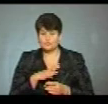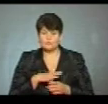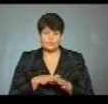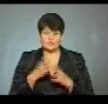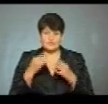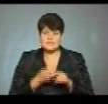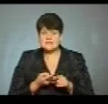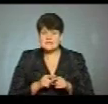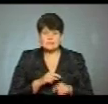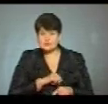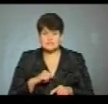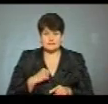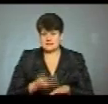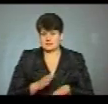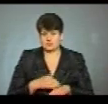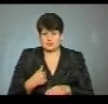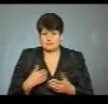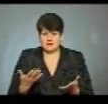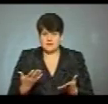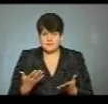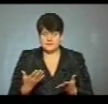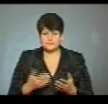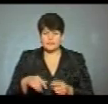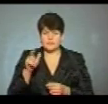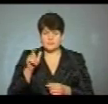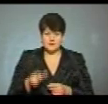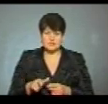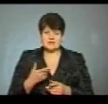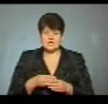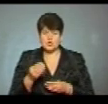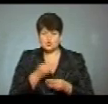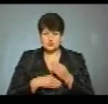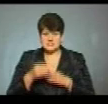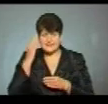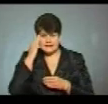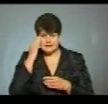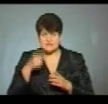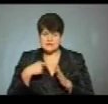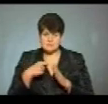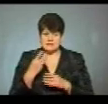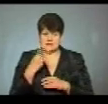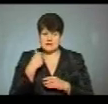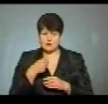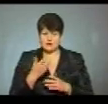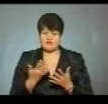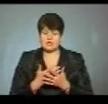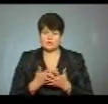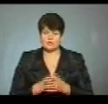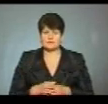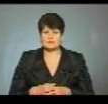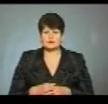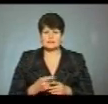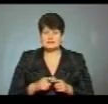було найскладніше для мене тоді, напевно. Персонаж Тетяни Лаврушко у цьому фільмі – штучний інтелект. Вона знімається в кіно 3 роки. Це,